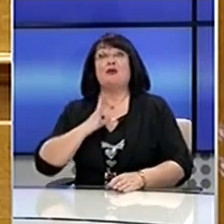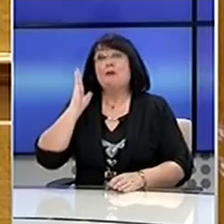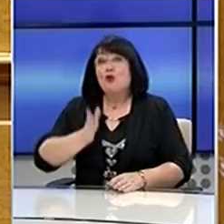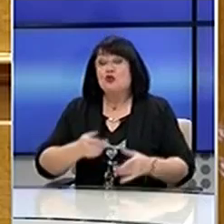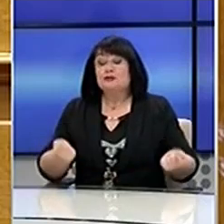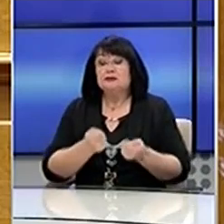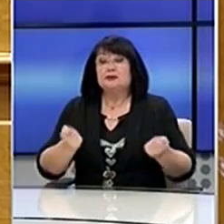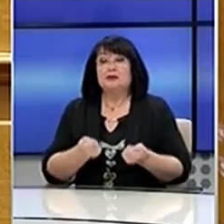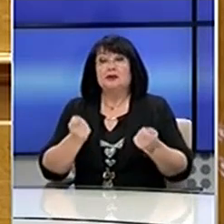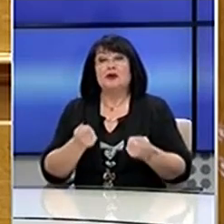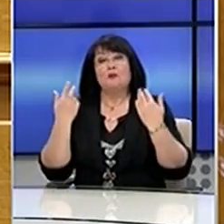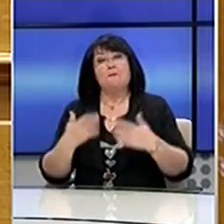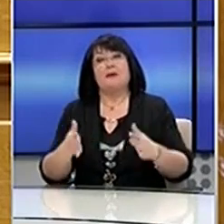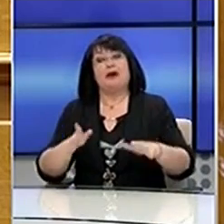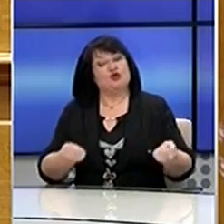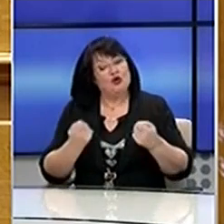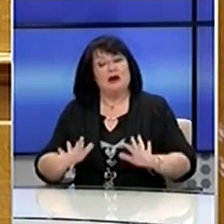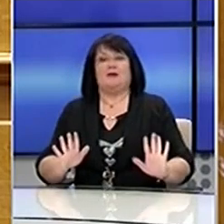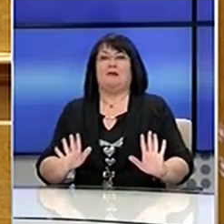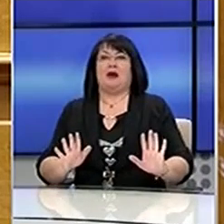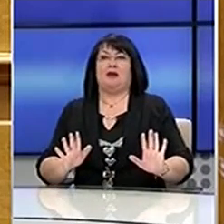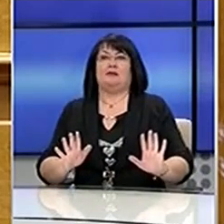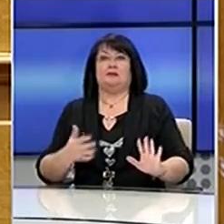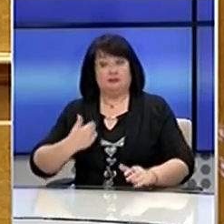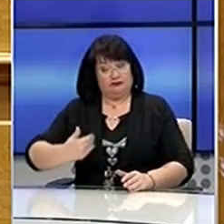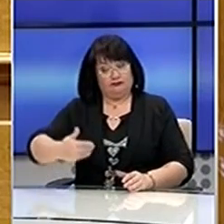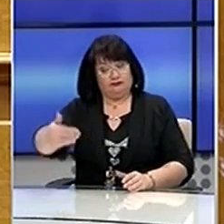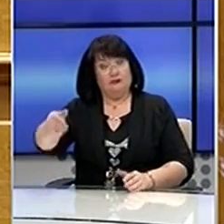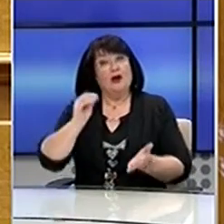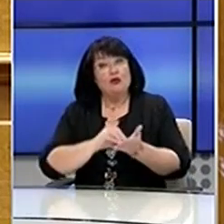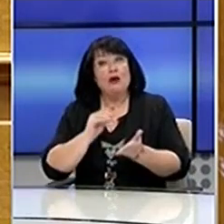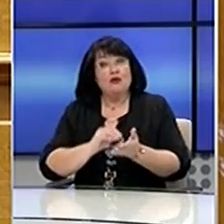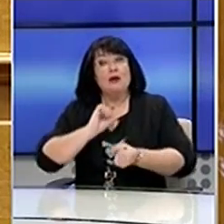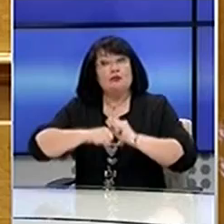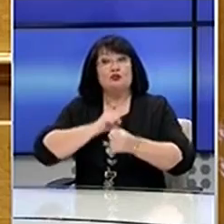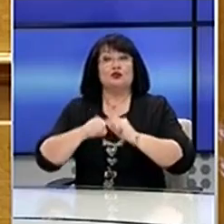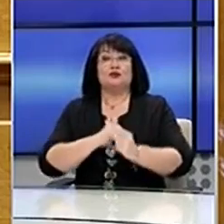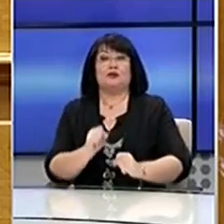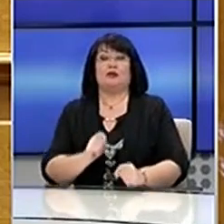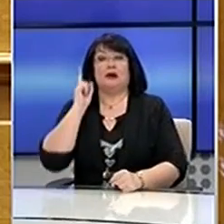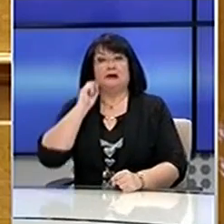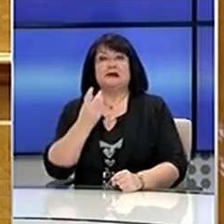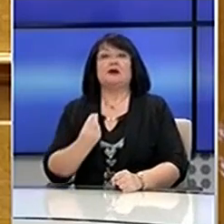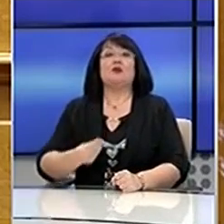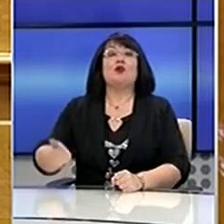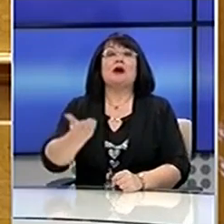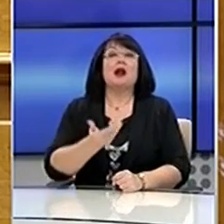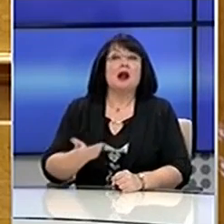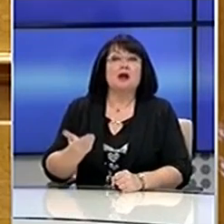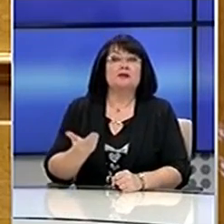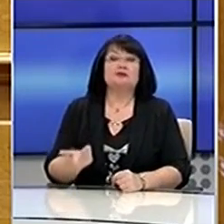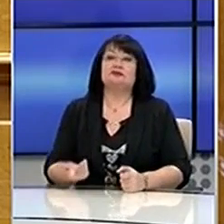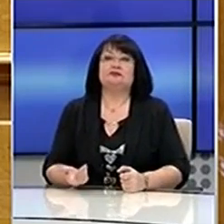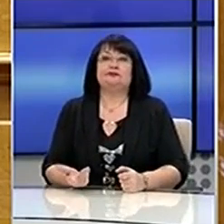δυνατόν να γίνει, έχει γίνει και εξακολουθεί να γίνεται. Διότι γνωρίζετε πολύ καλά ότι